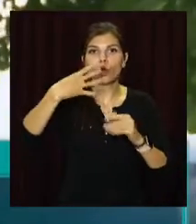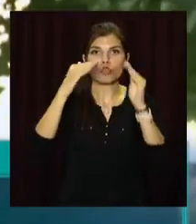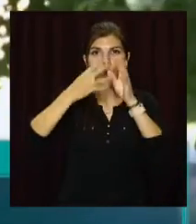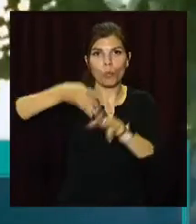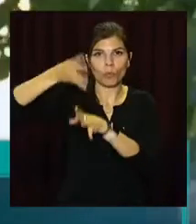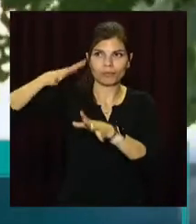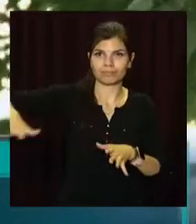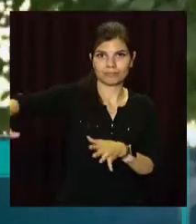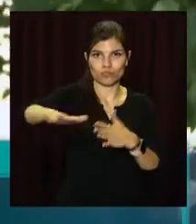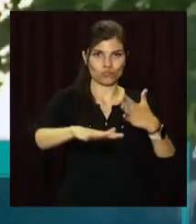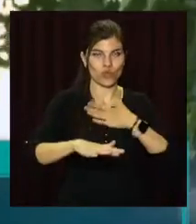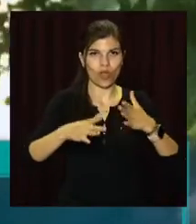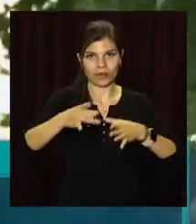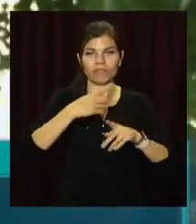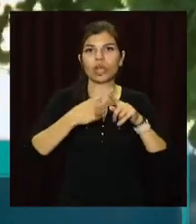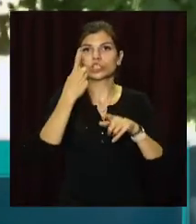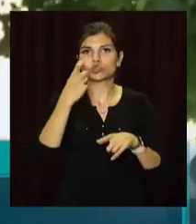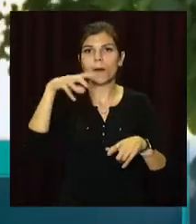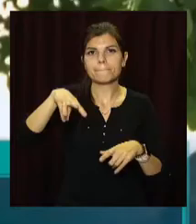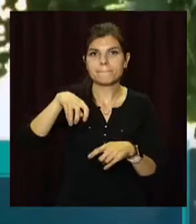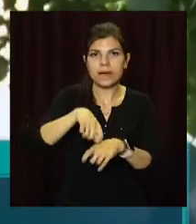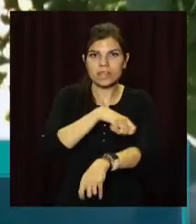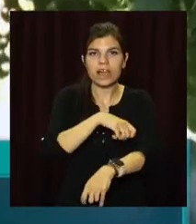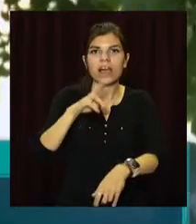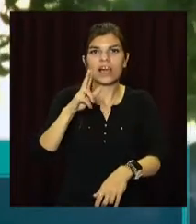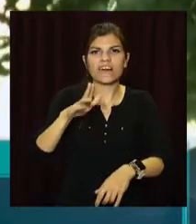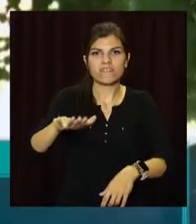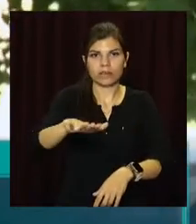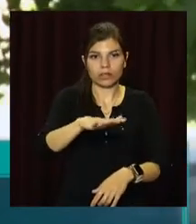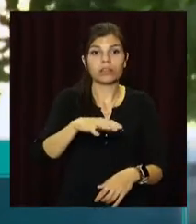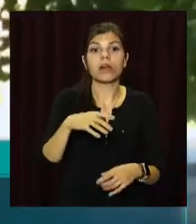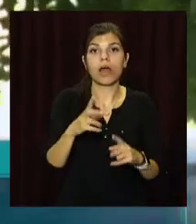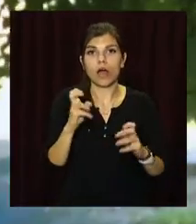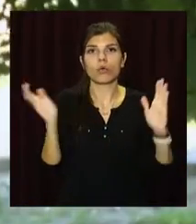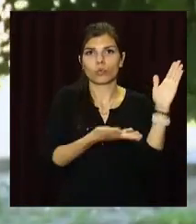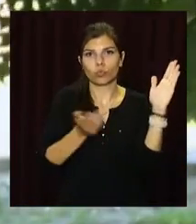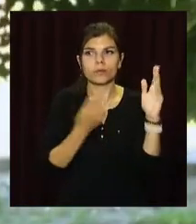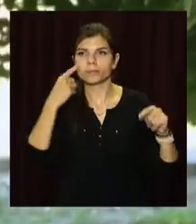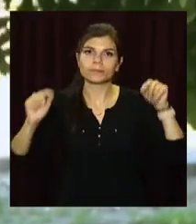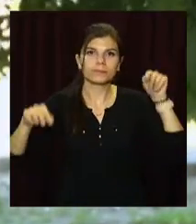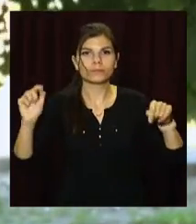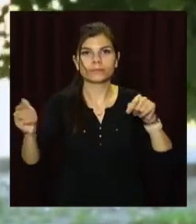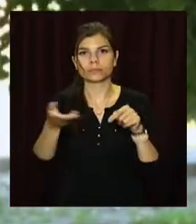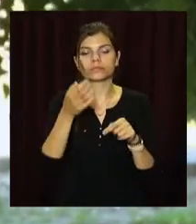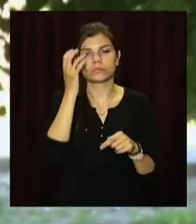Це приблизно 100 метрів квадратних покоса, іменно покоса. Ми